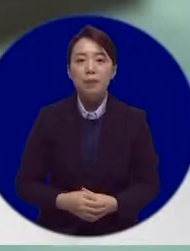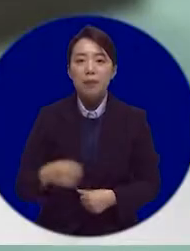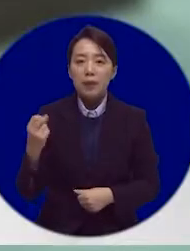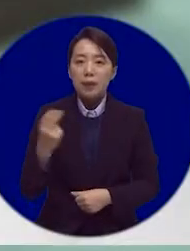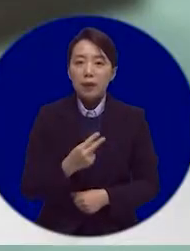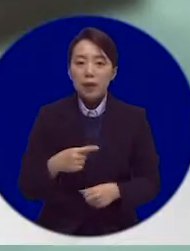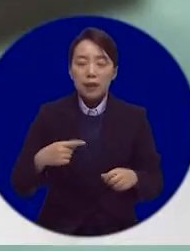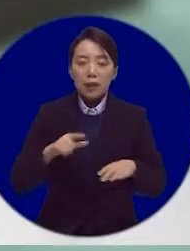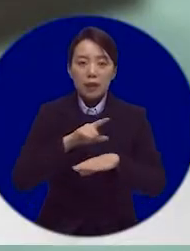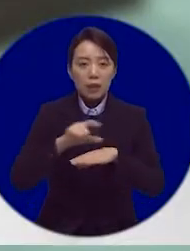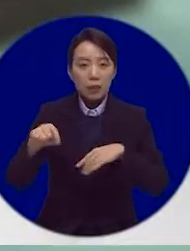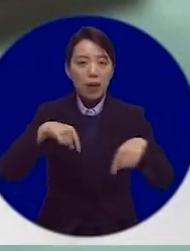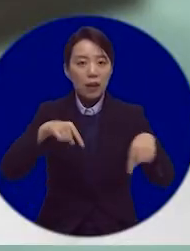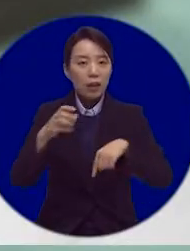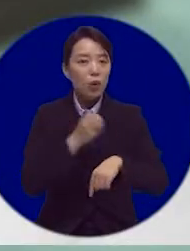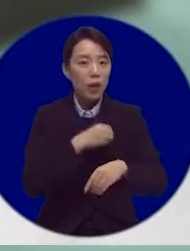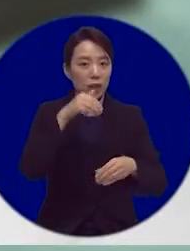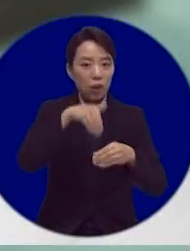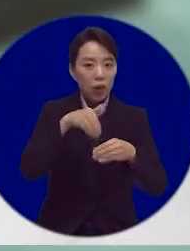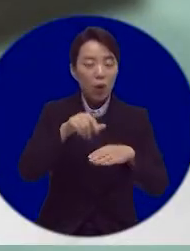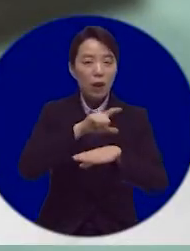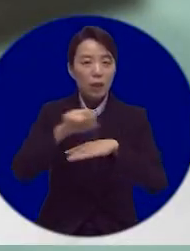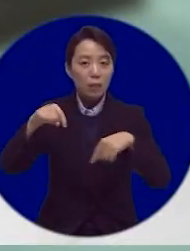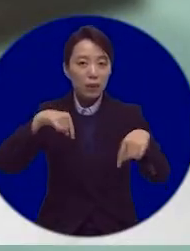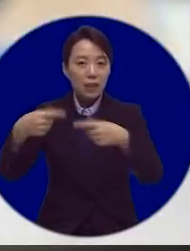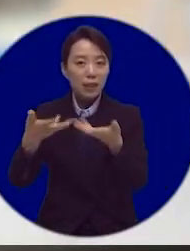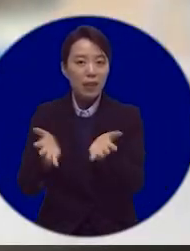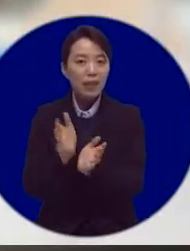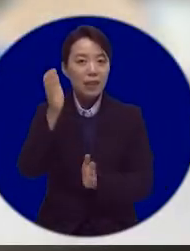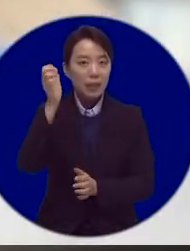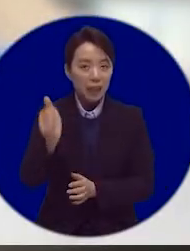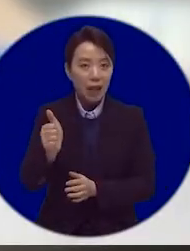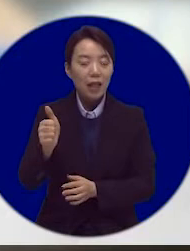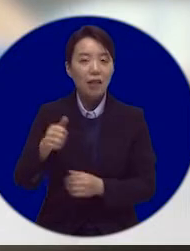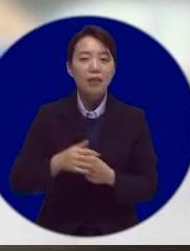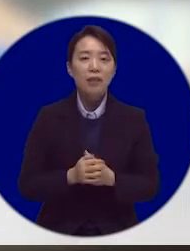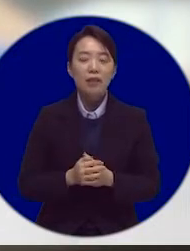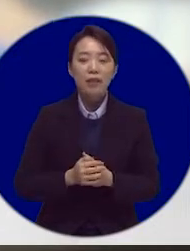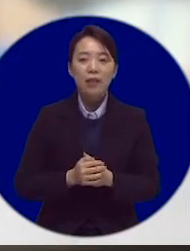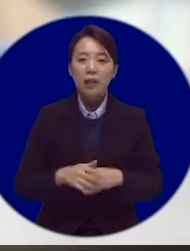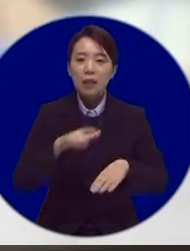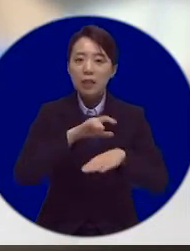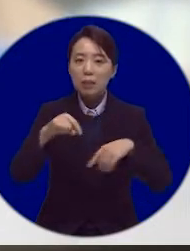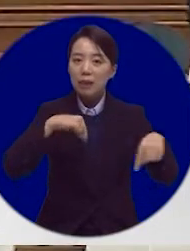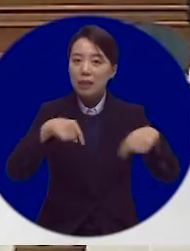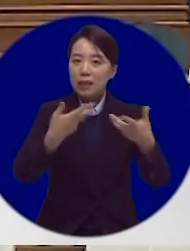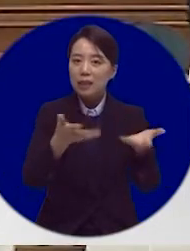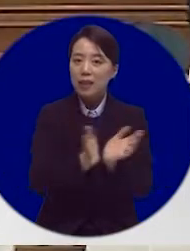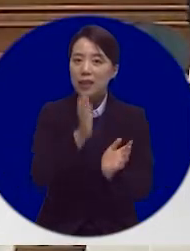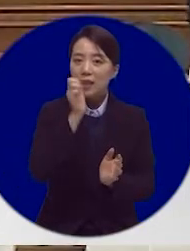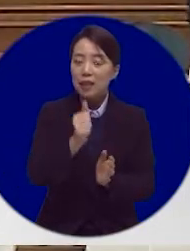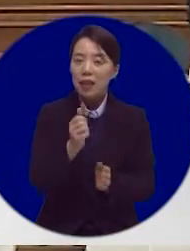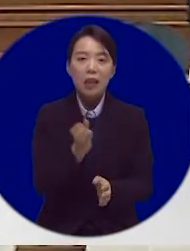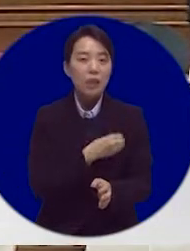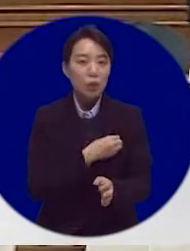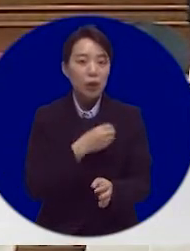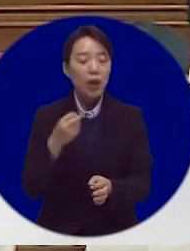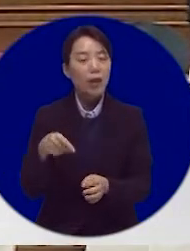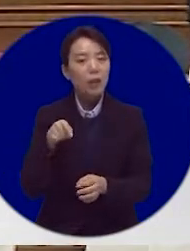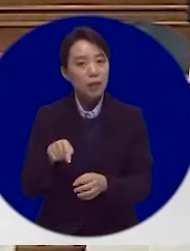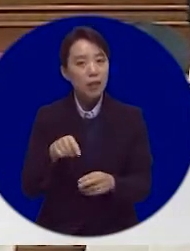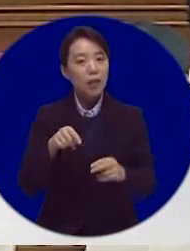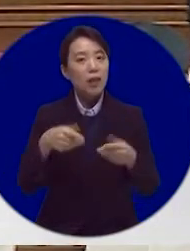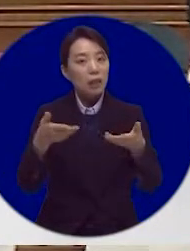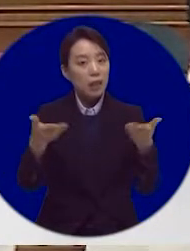다만 지방의회의원 선거와 지방자치단체의 장애선거에서 해당 지방자치단체의 의회의원이나 장이 그